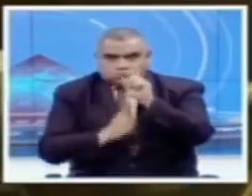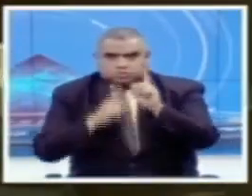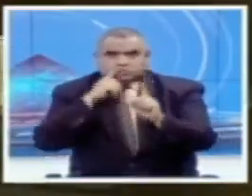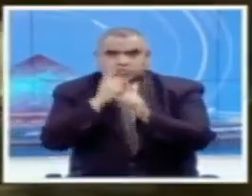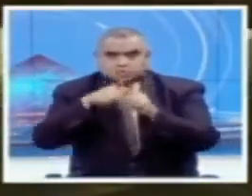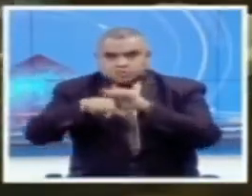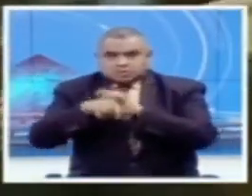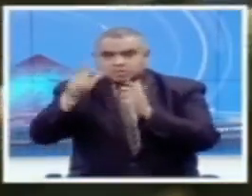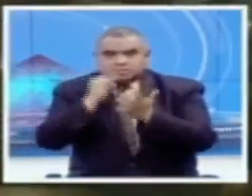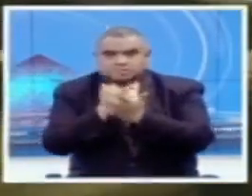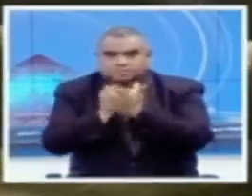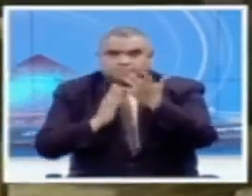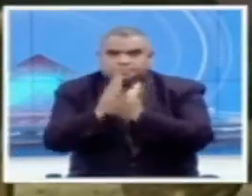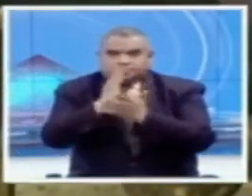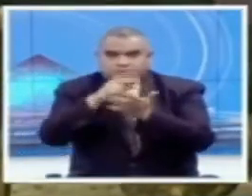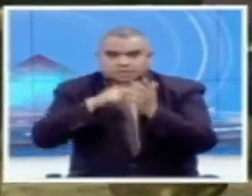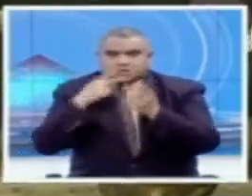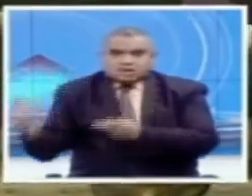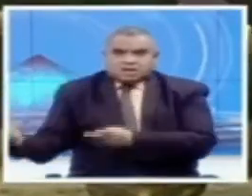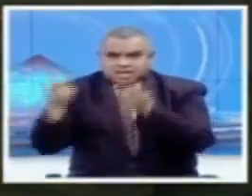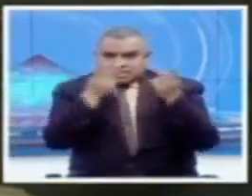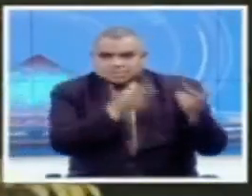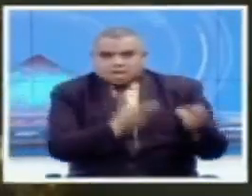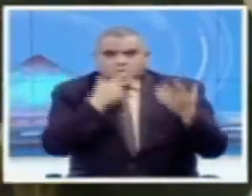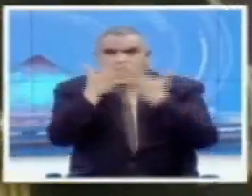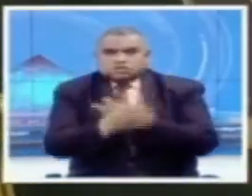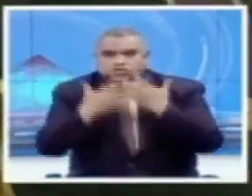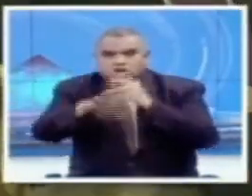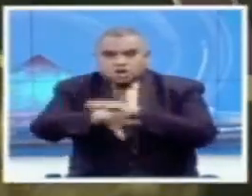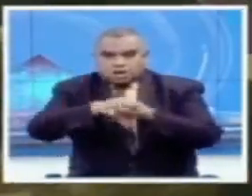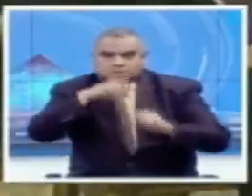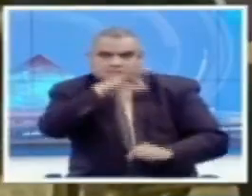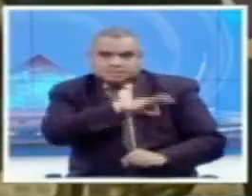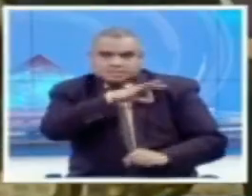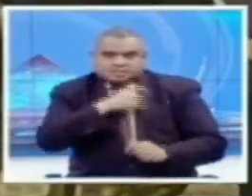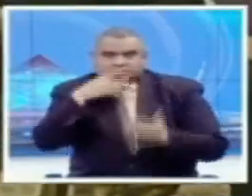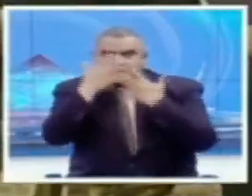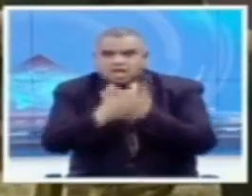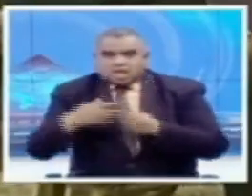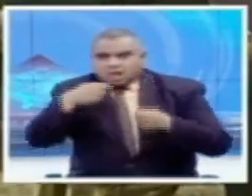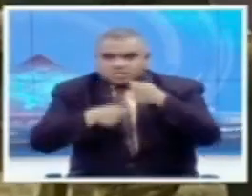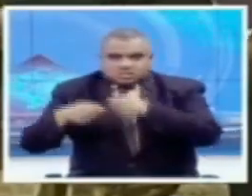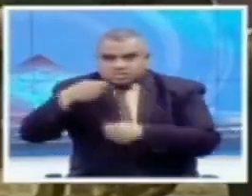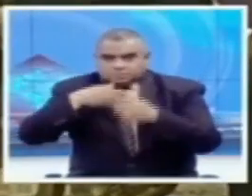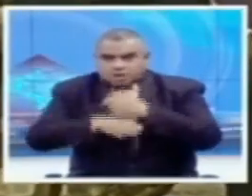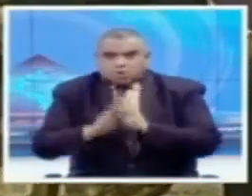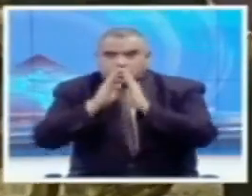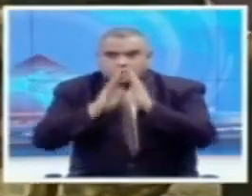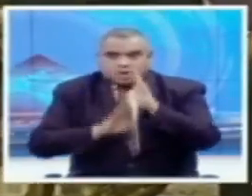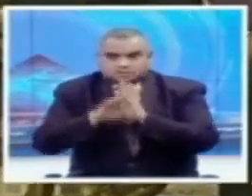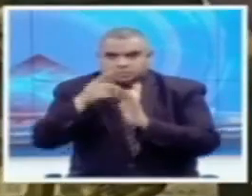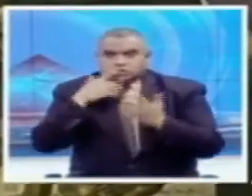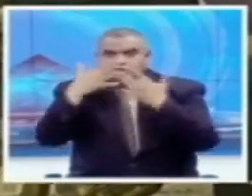وزيرة الخارجية موجها للدعوة لشركات بلادها للاستفادة من فرص الاستثمار المتنوعة. شراكة